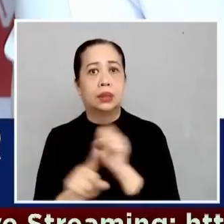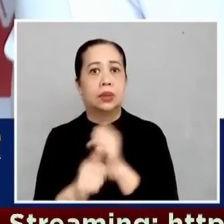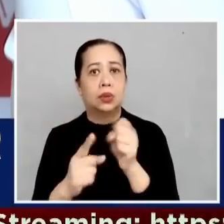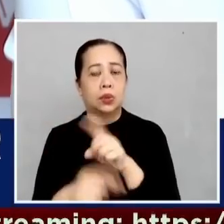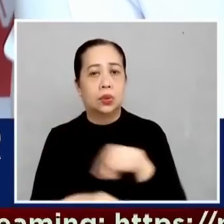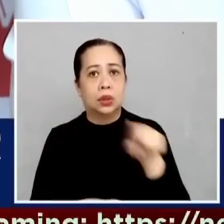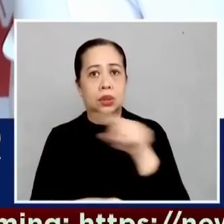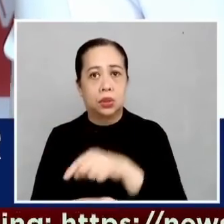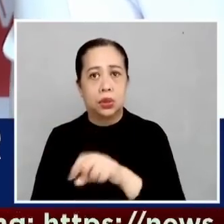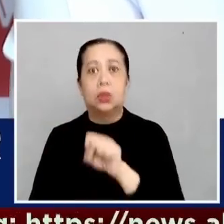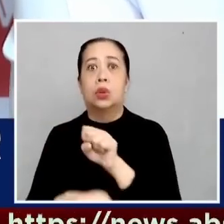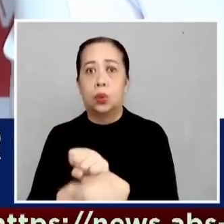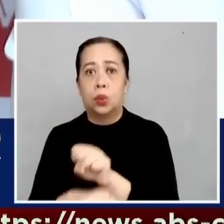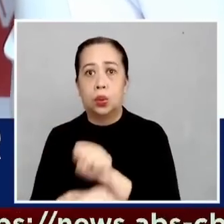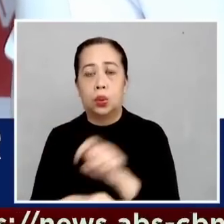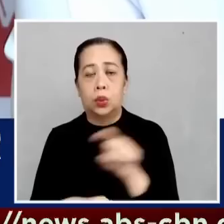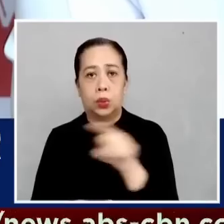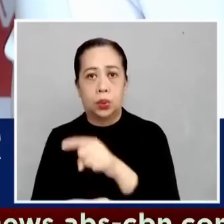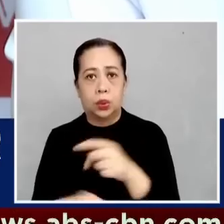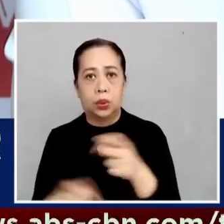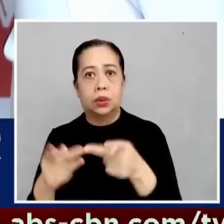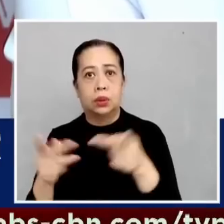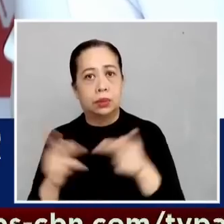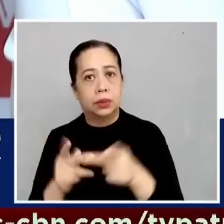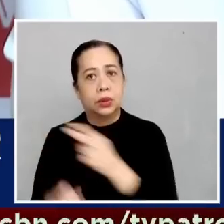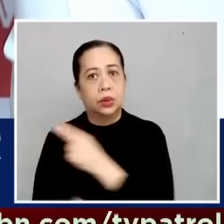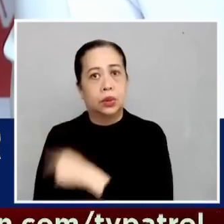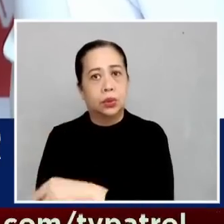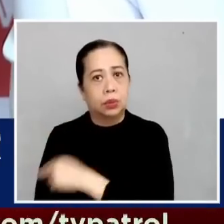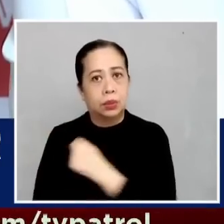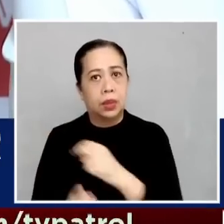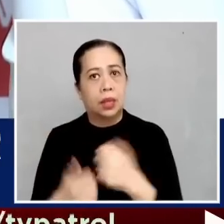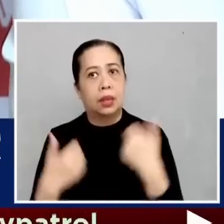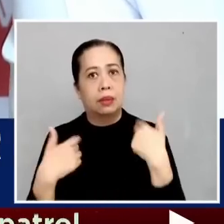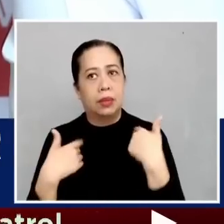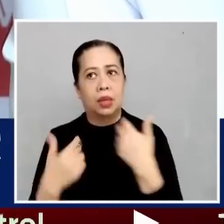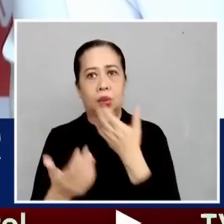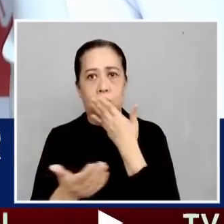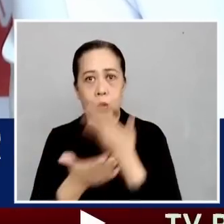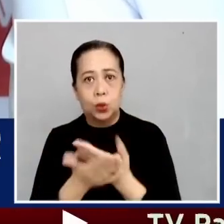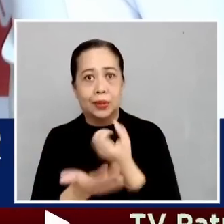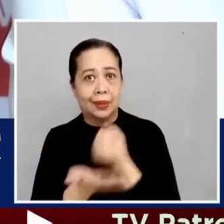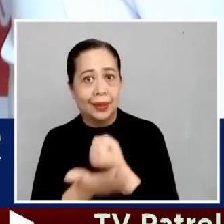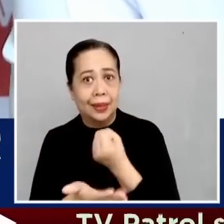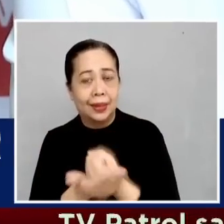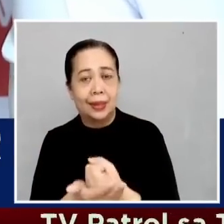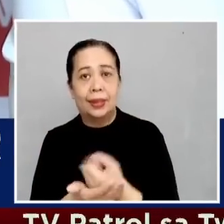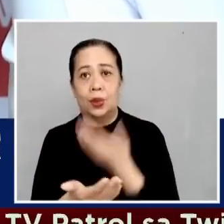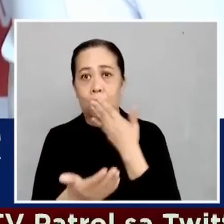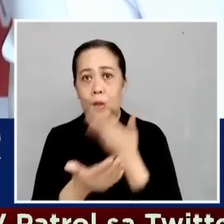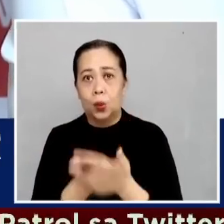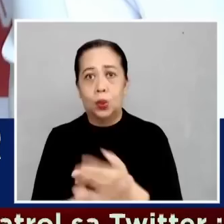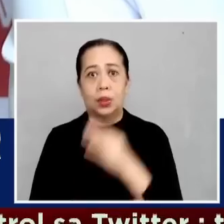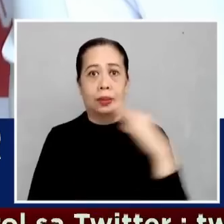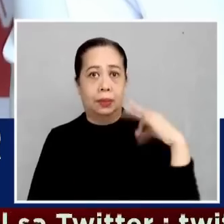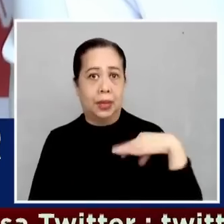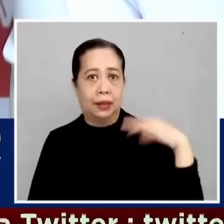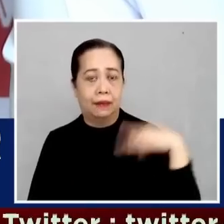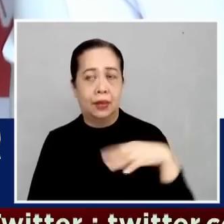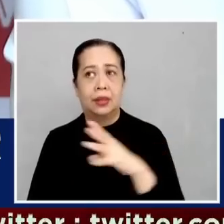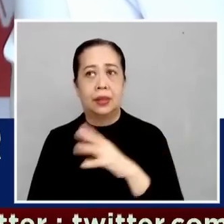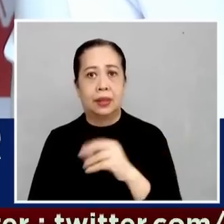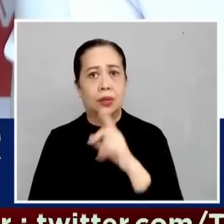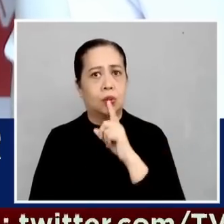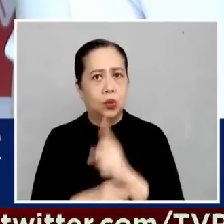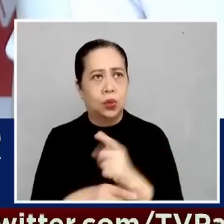na trabahong mga health facilities, na merong nakakabuhay na sahod, may maayos na benepisyo, at meron po